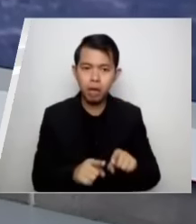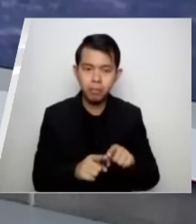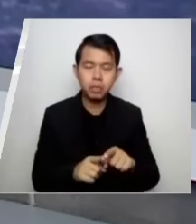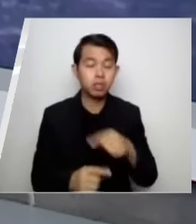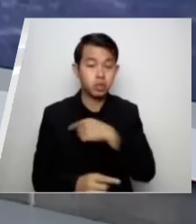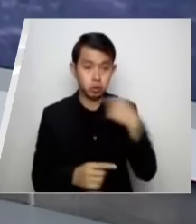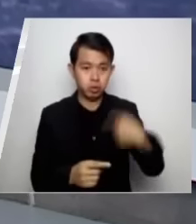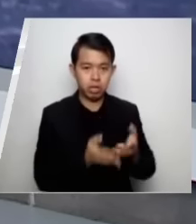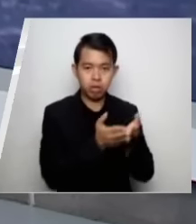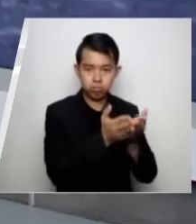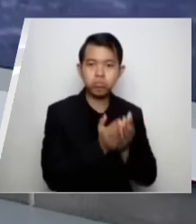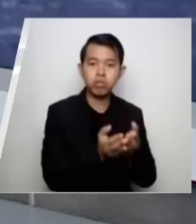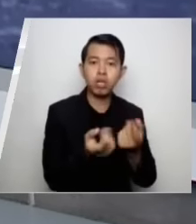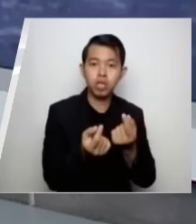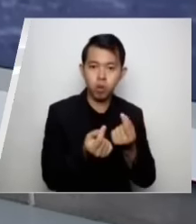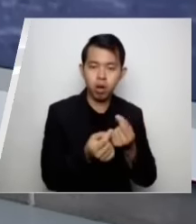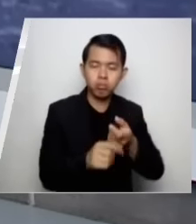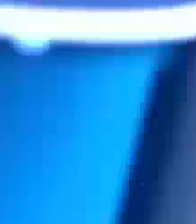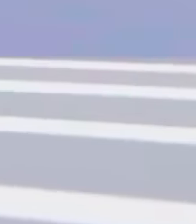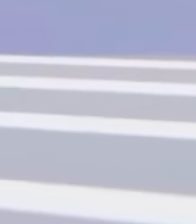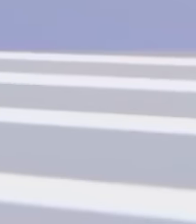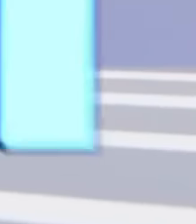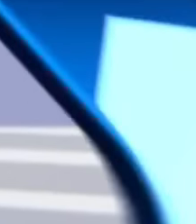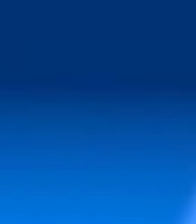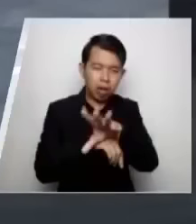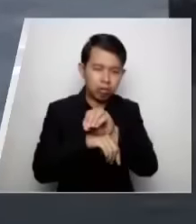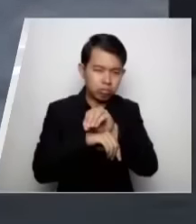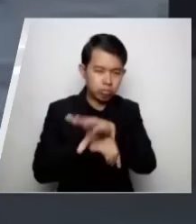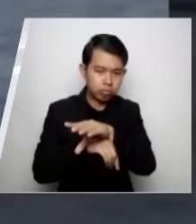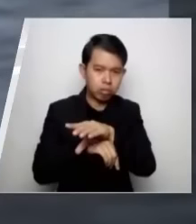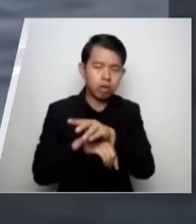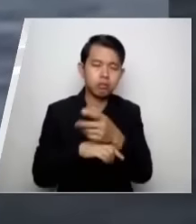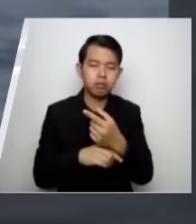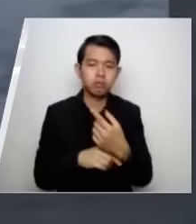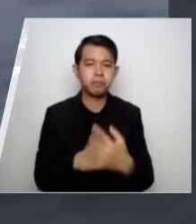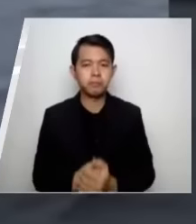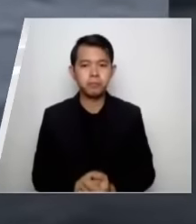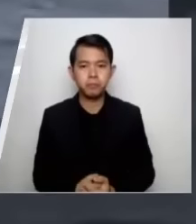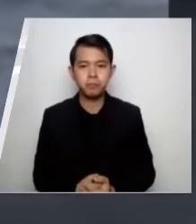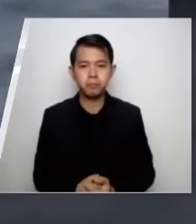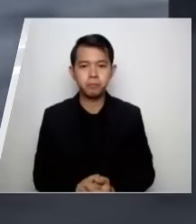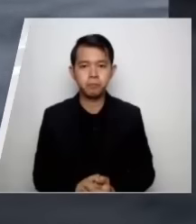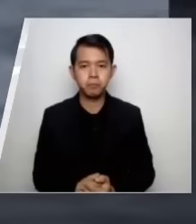Guard. Saksi, si JP Soriano.